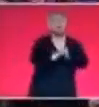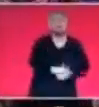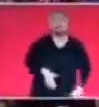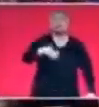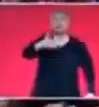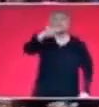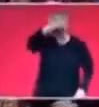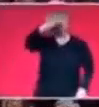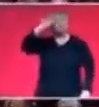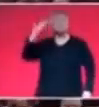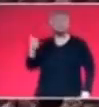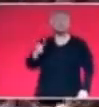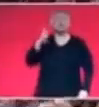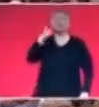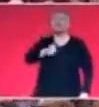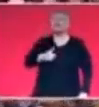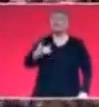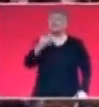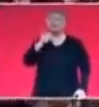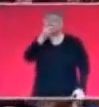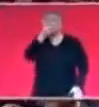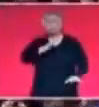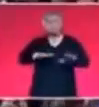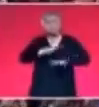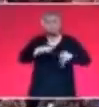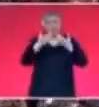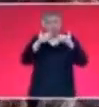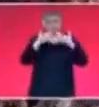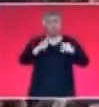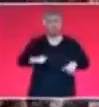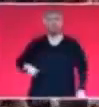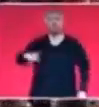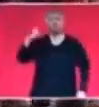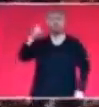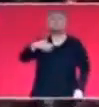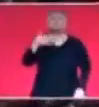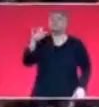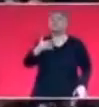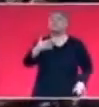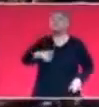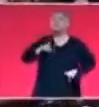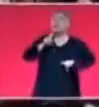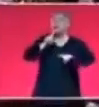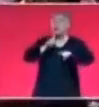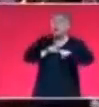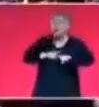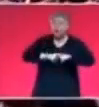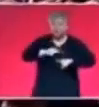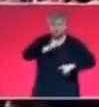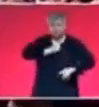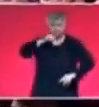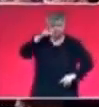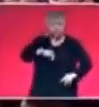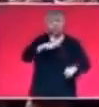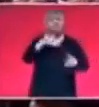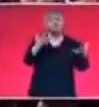ήθους, του ηθικού πλεονεκτήματος. Της αριστεράς που η Ελλάδα οφείλει την αναγέννηση και τη δημοκρατία της.